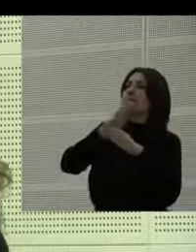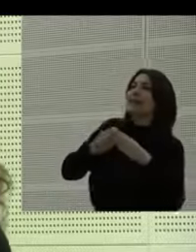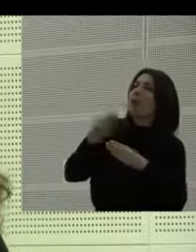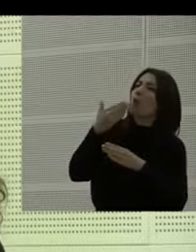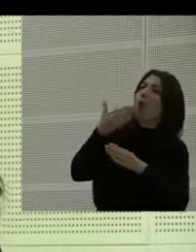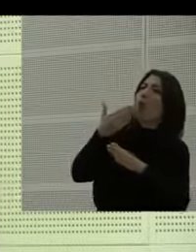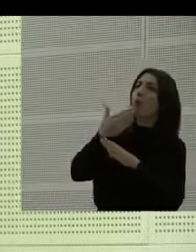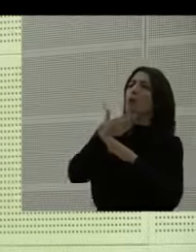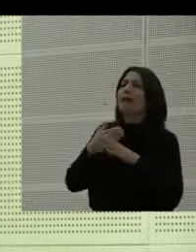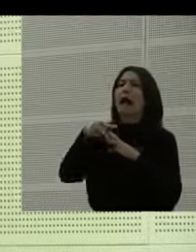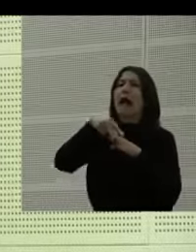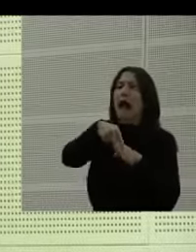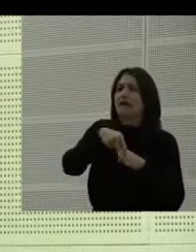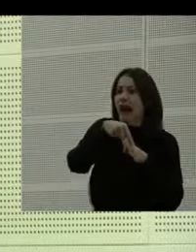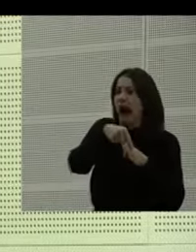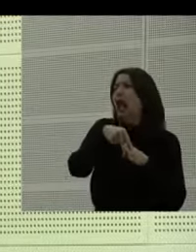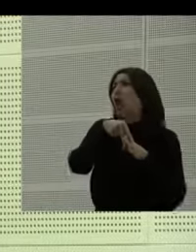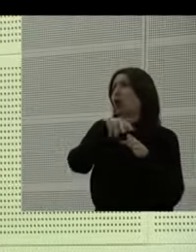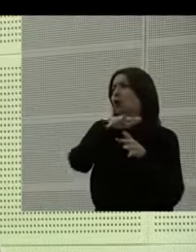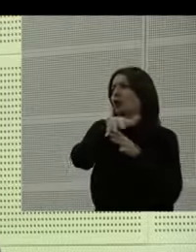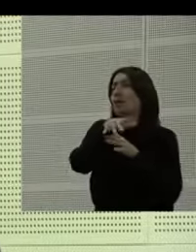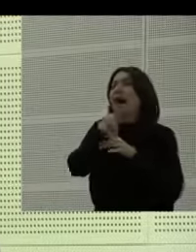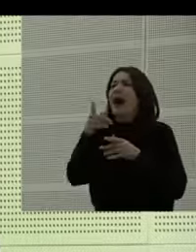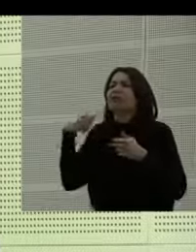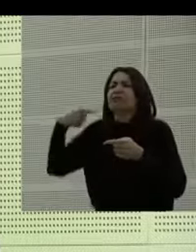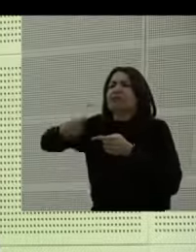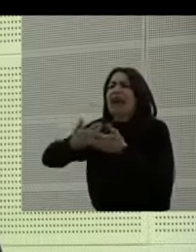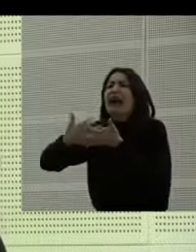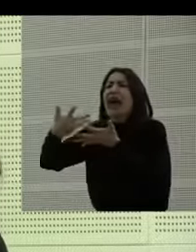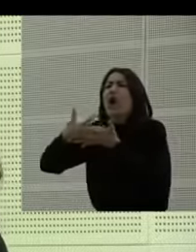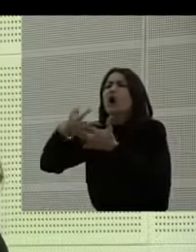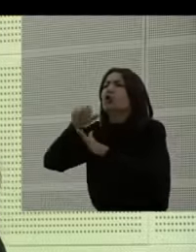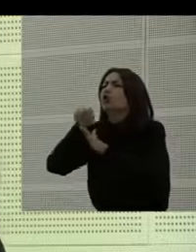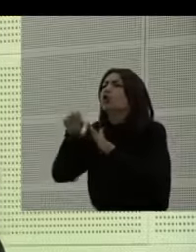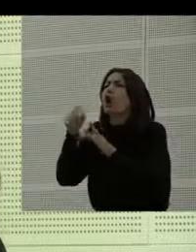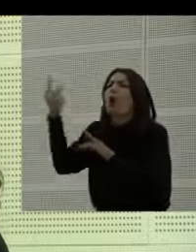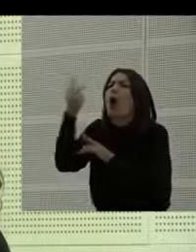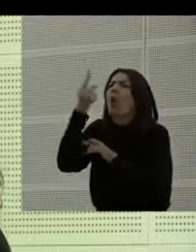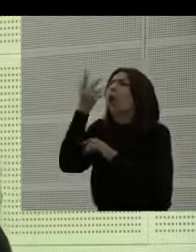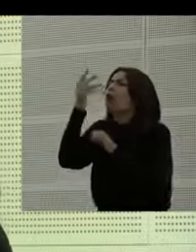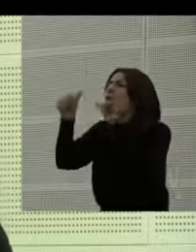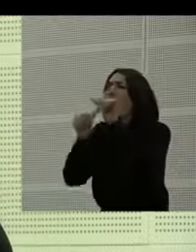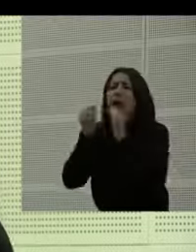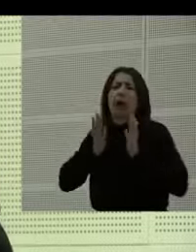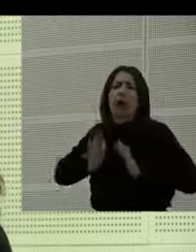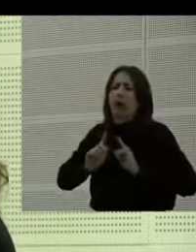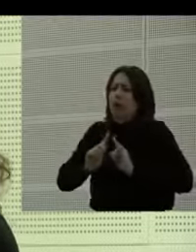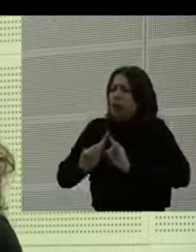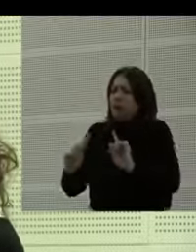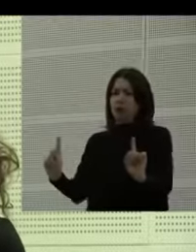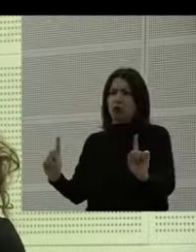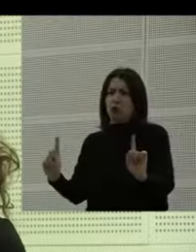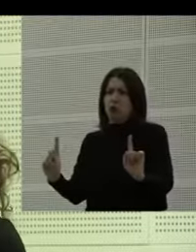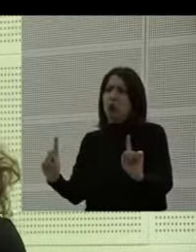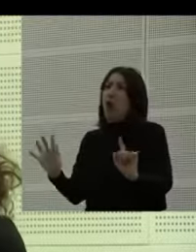c'è nessuna storia in cui uno di questi vuole cambiare il proprio corpo. Forse è più simile